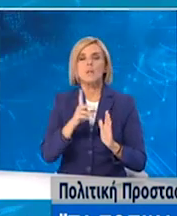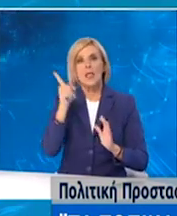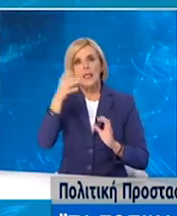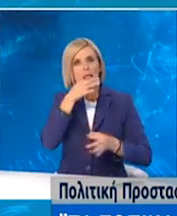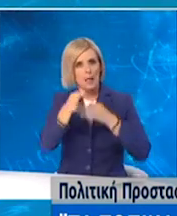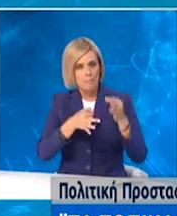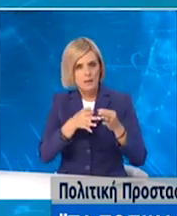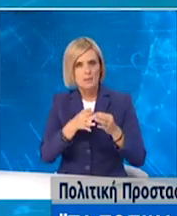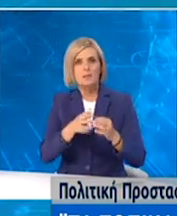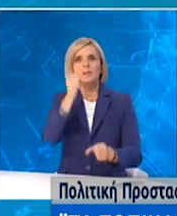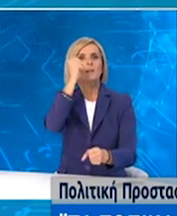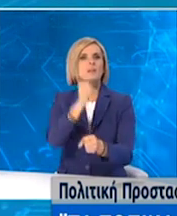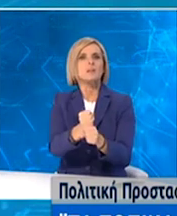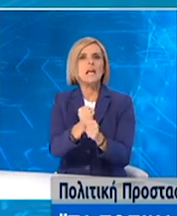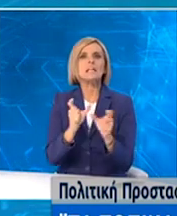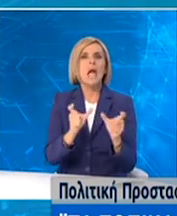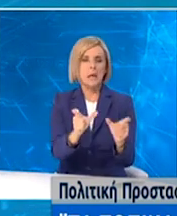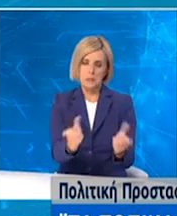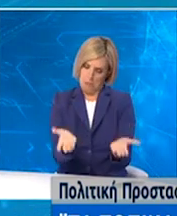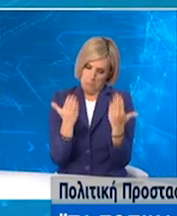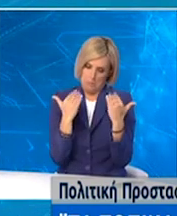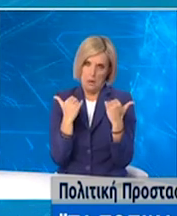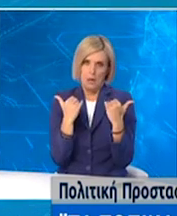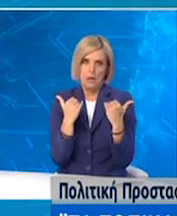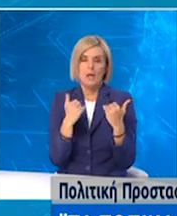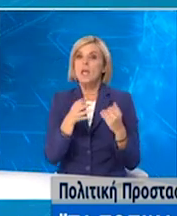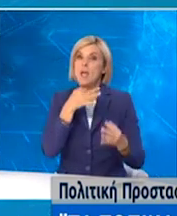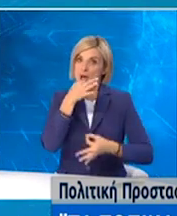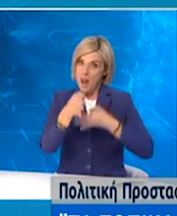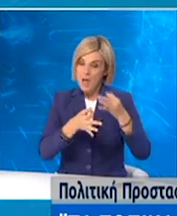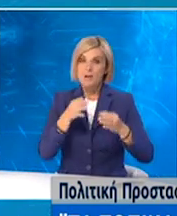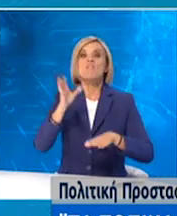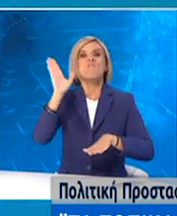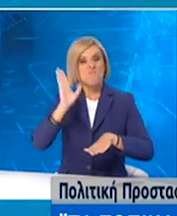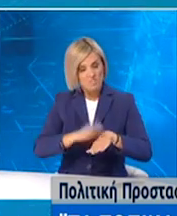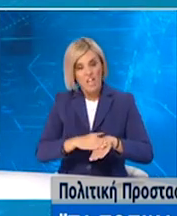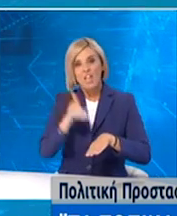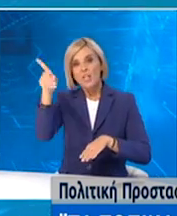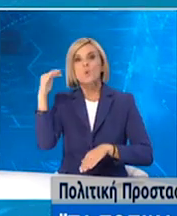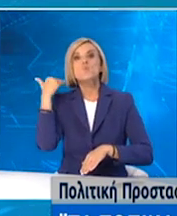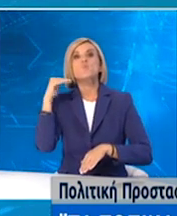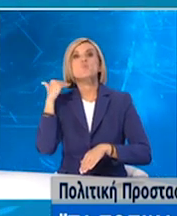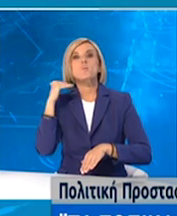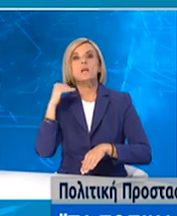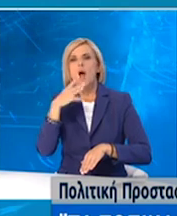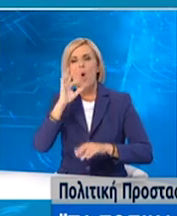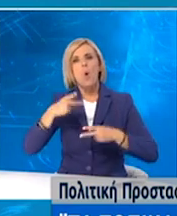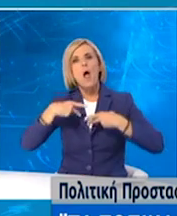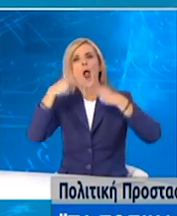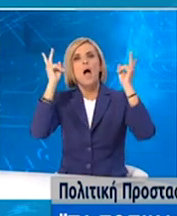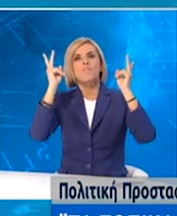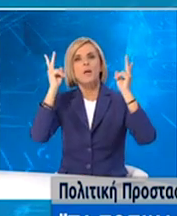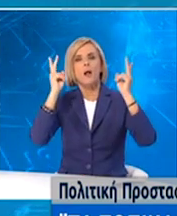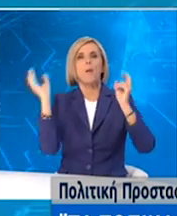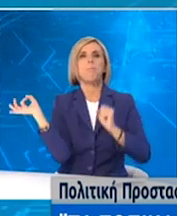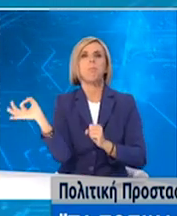κάποια άρθρα θεωρούν ότι η εξάπλωση στα Βαλκάνια οφείλεται στην κατάσταση στη Ρουμανία. Ήθελα να σας ρωτήσω, αν έχετε στο μυαλό σας να